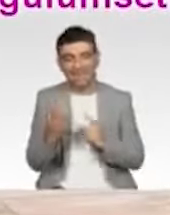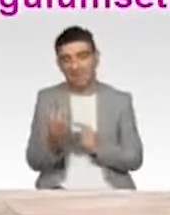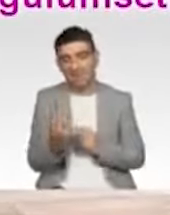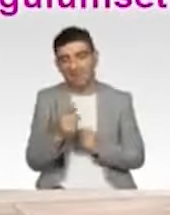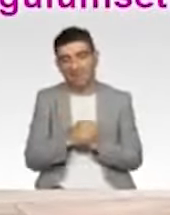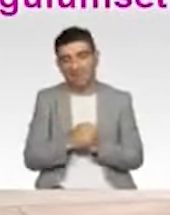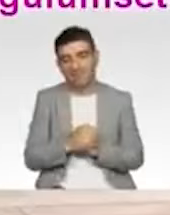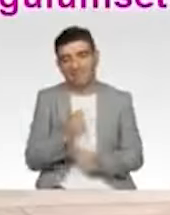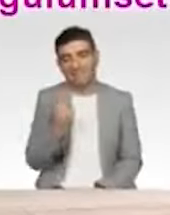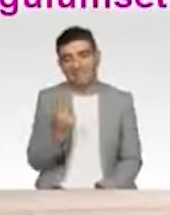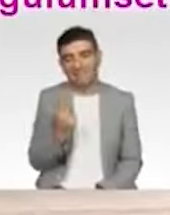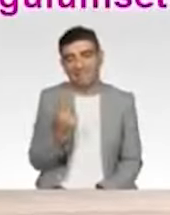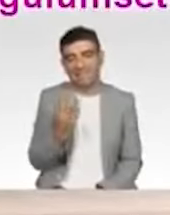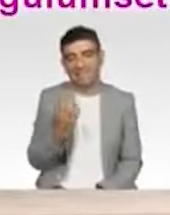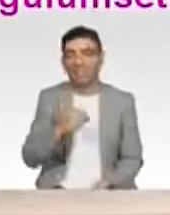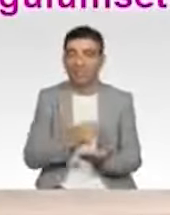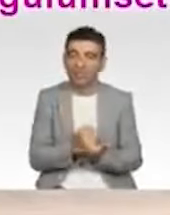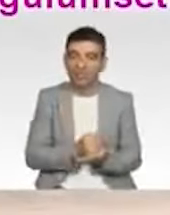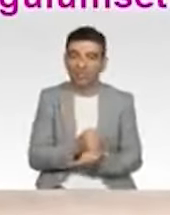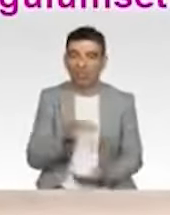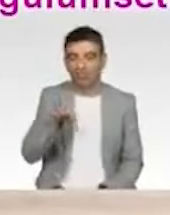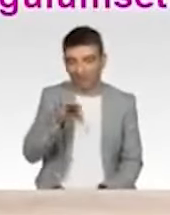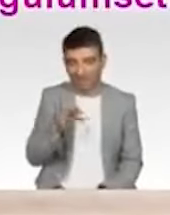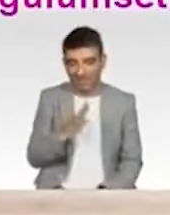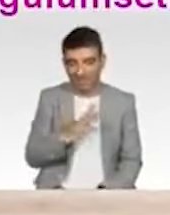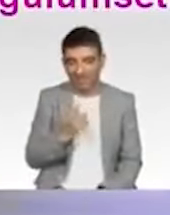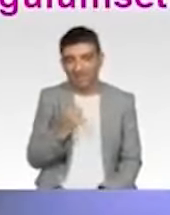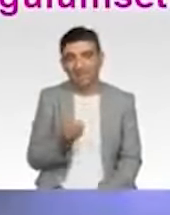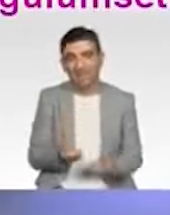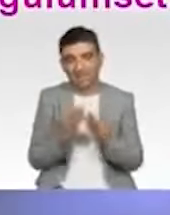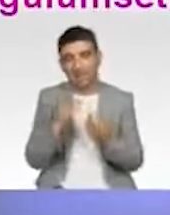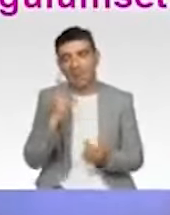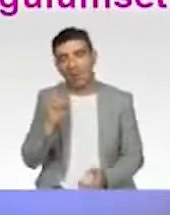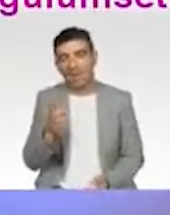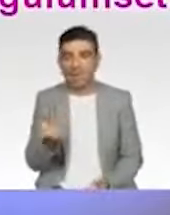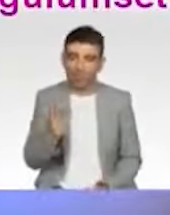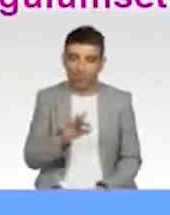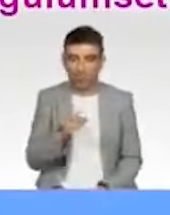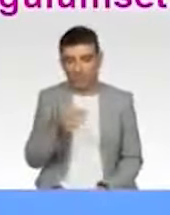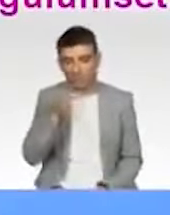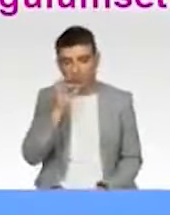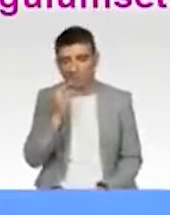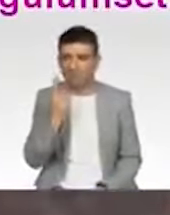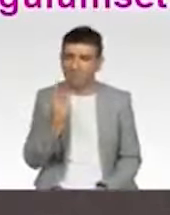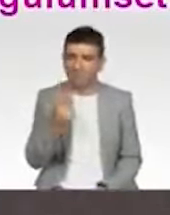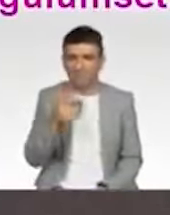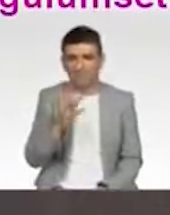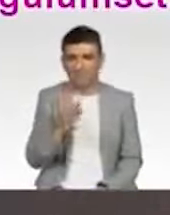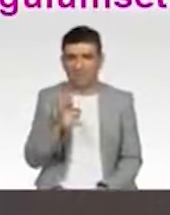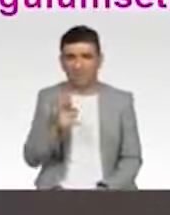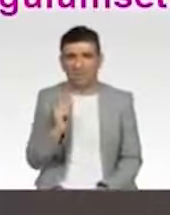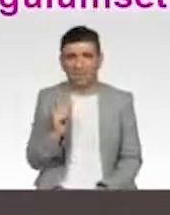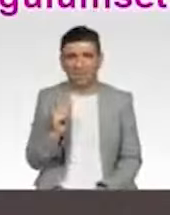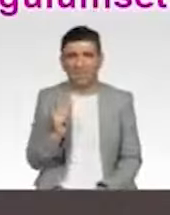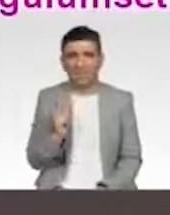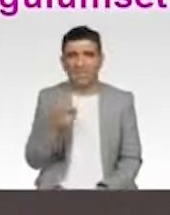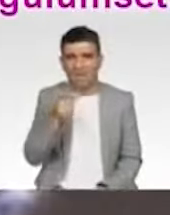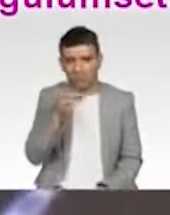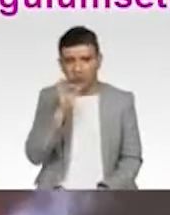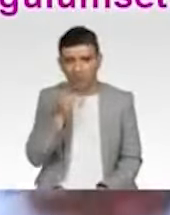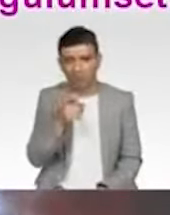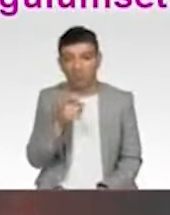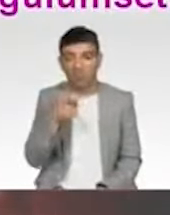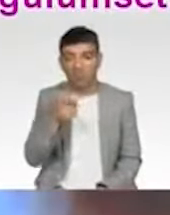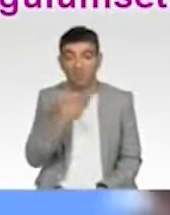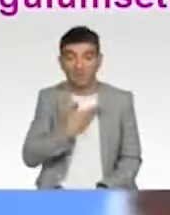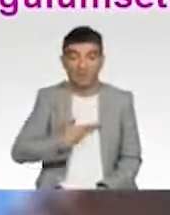İki yani... fincan şeyim var, yeşil çayım var. Biri sabah, biri öğleden sonra içiyorum. Bazen bir içiyorum fincana. Evet. Kahve peki içiyor musun? Ezgi?